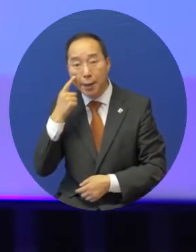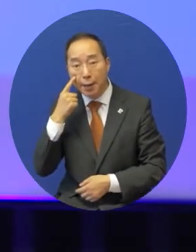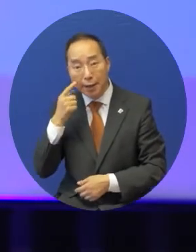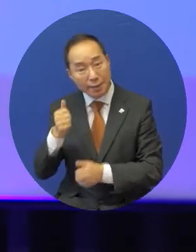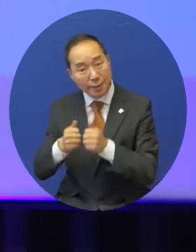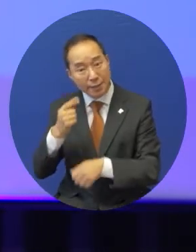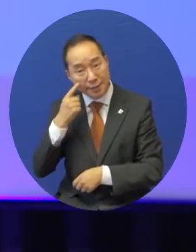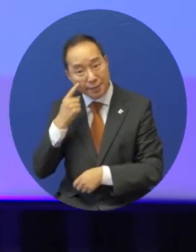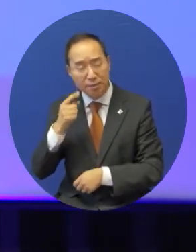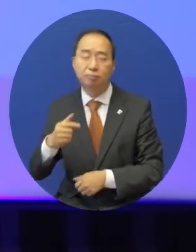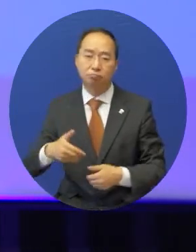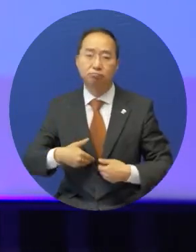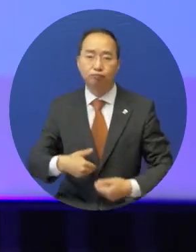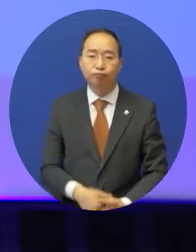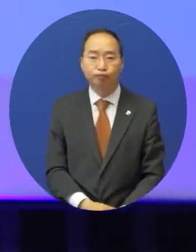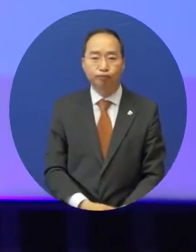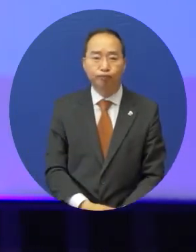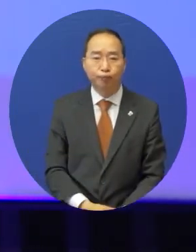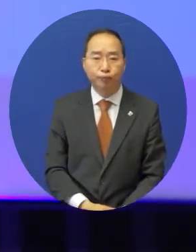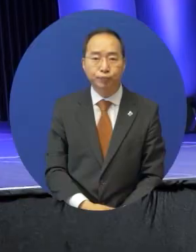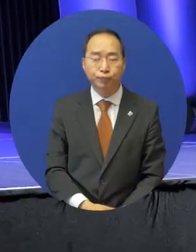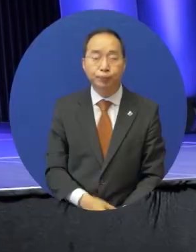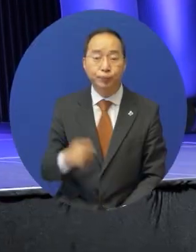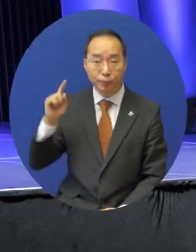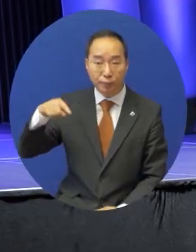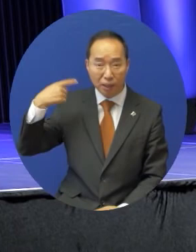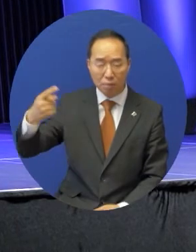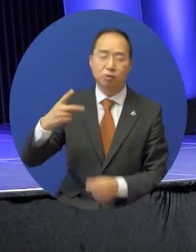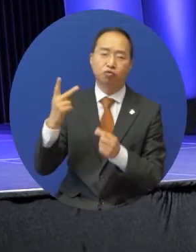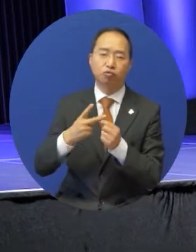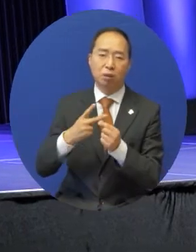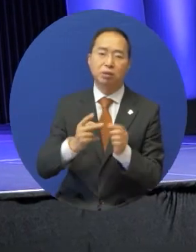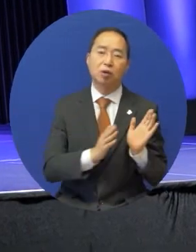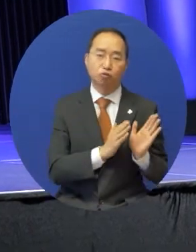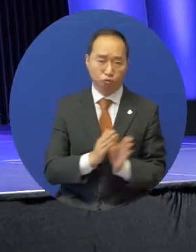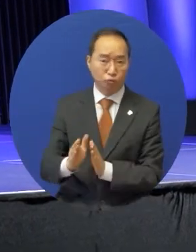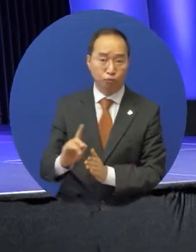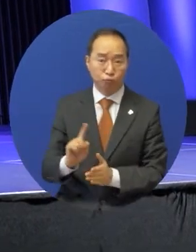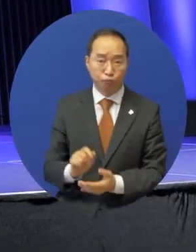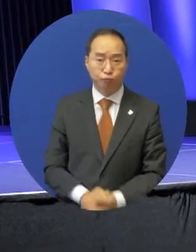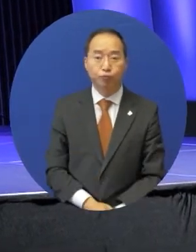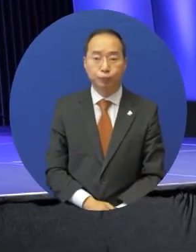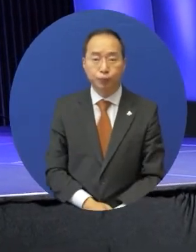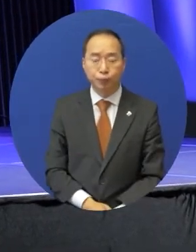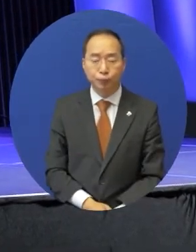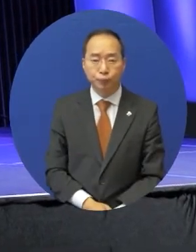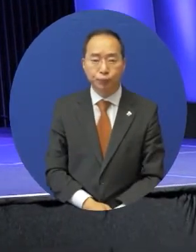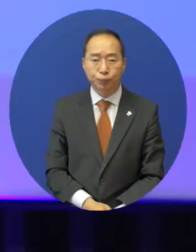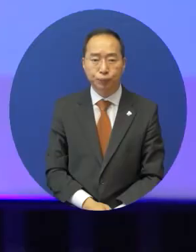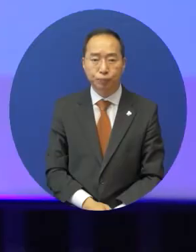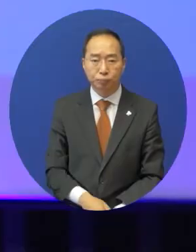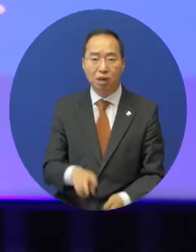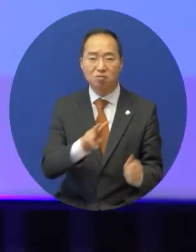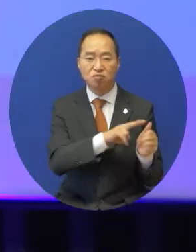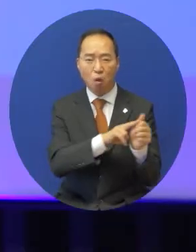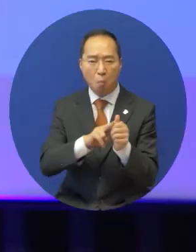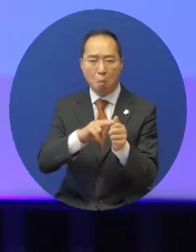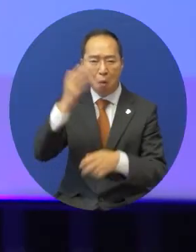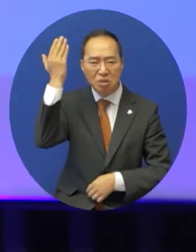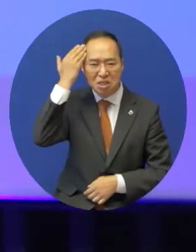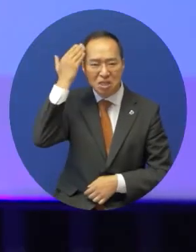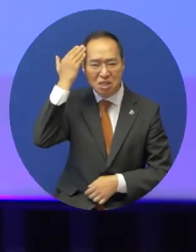것들을 시도를 할 만하다고 생각을 합니다. 그 다음에 두 번째로 우리가 갖춰야 될 것은 바로